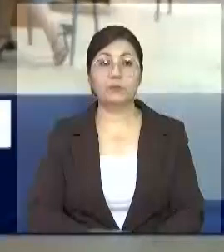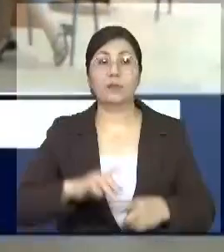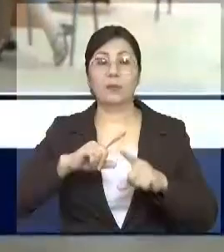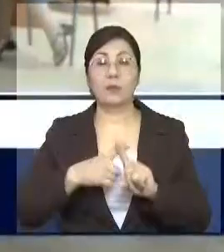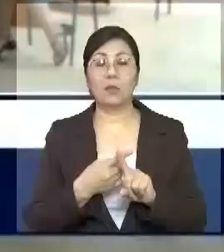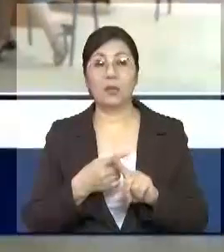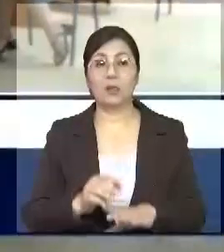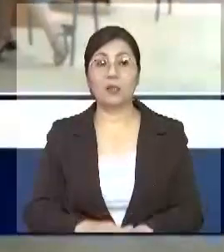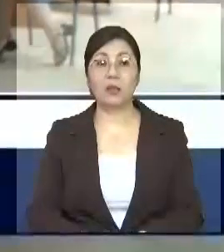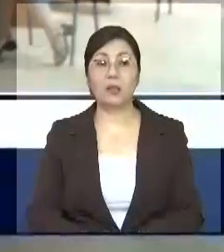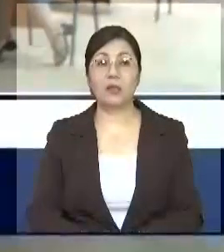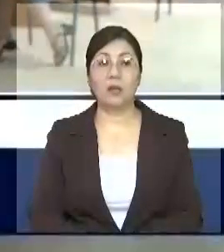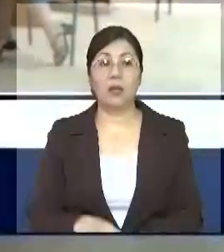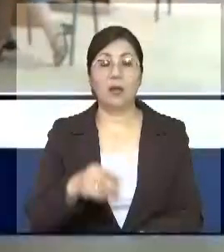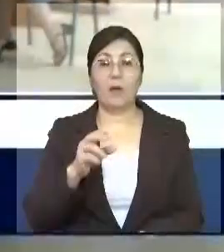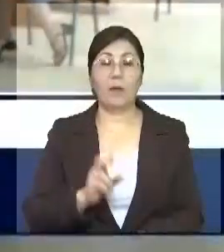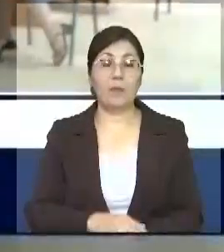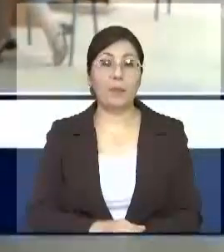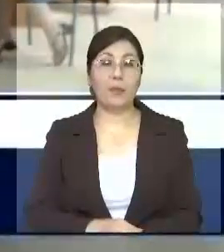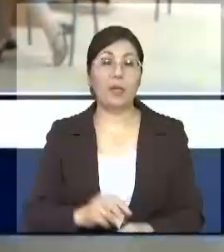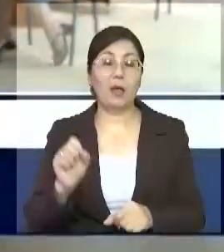Техникаға нөмірлік белгі алу, права алу,